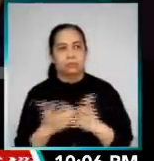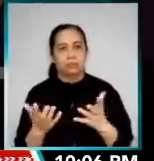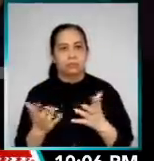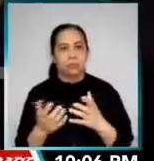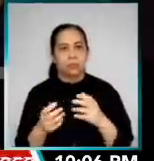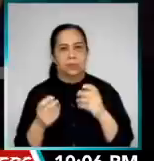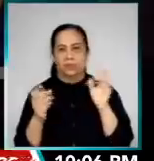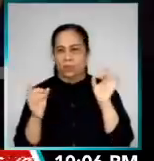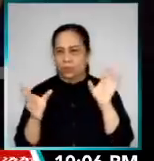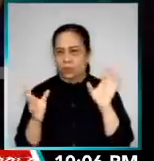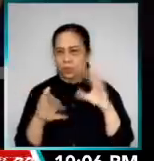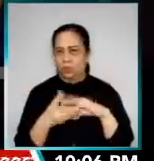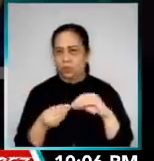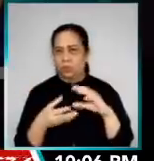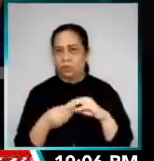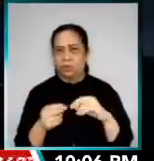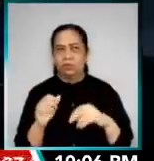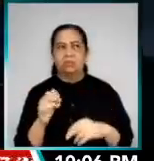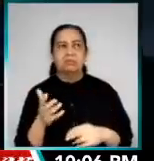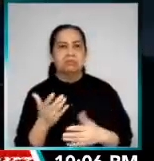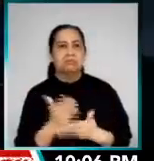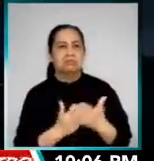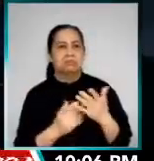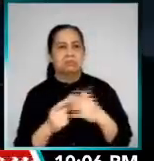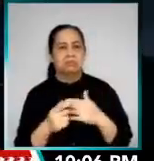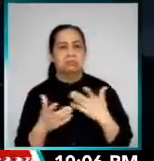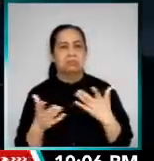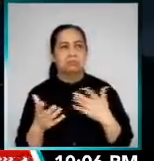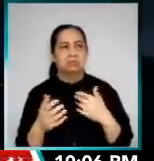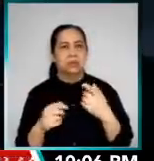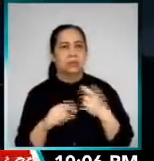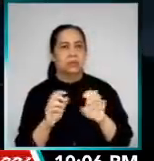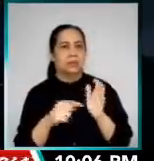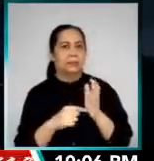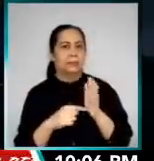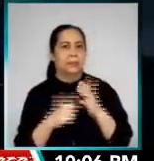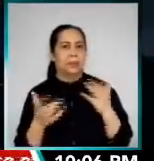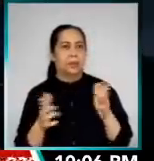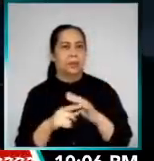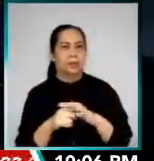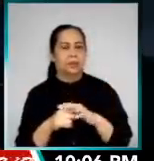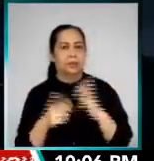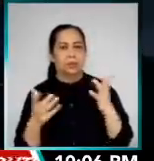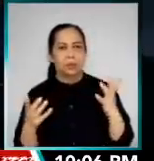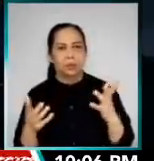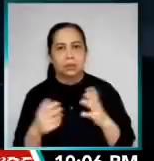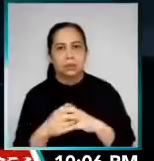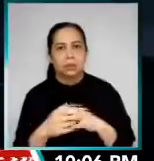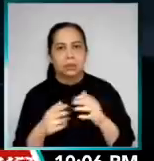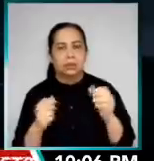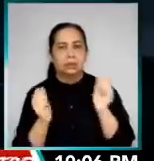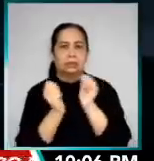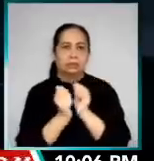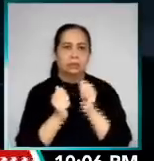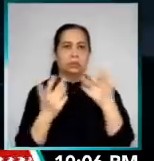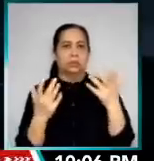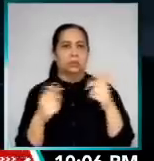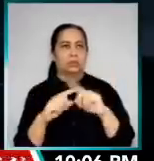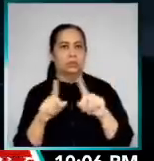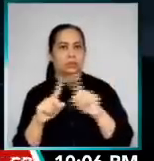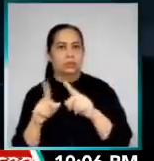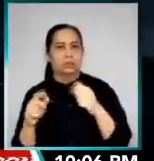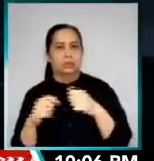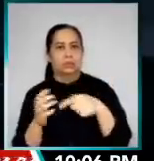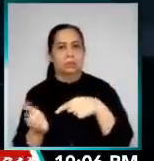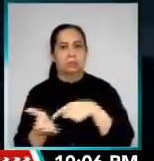ganyan. Yung mga naging friends ko po, basta parang bigla na lang silang ihit, tatali kung saan-saan, ganyan, and then babayaran the next